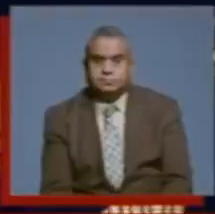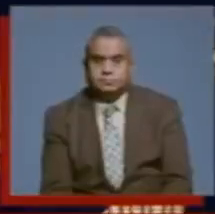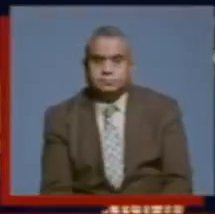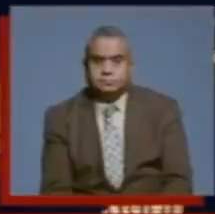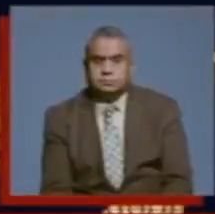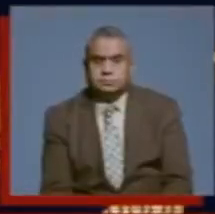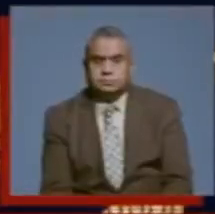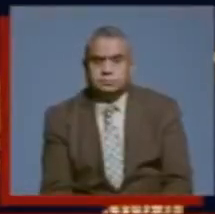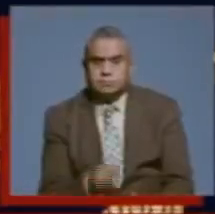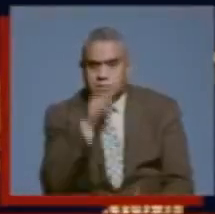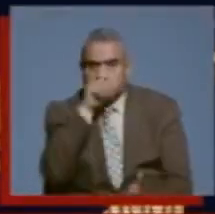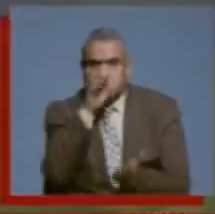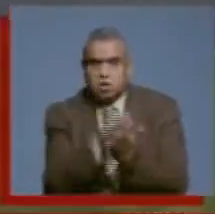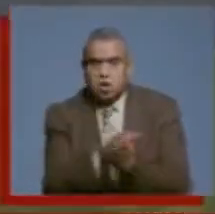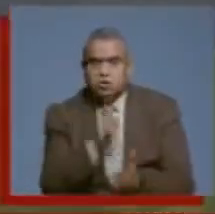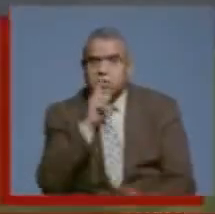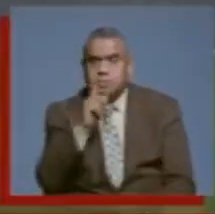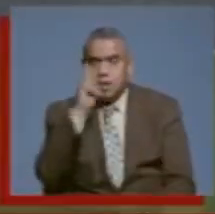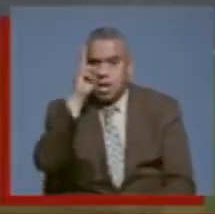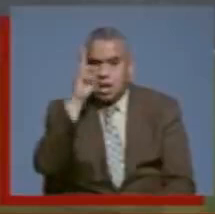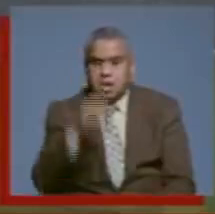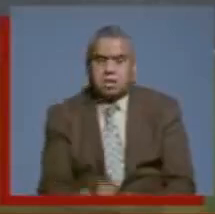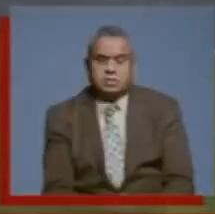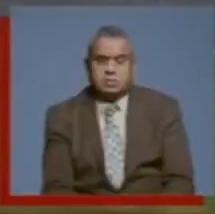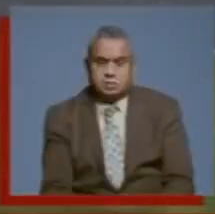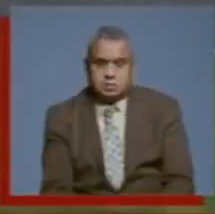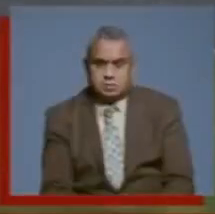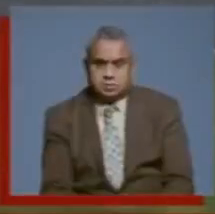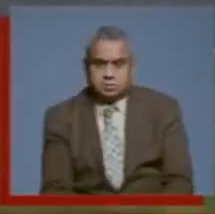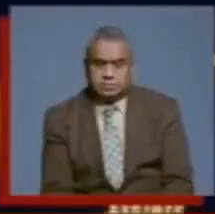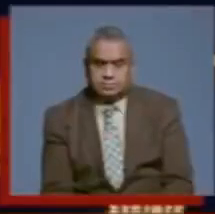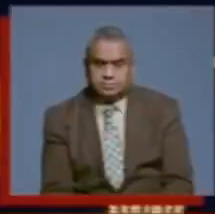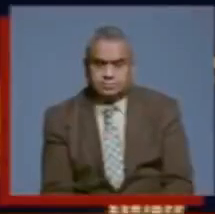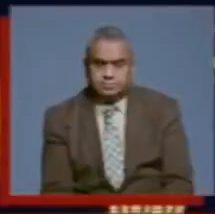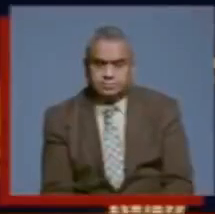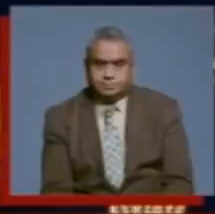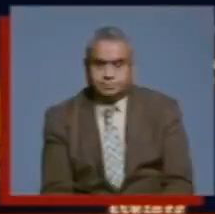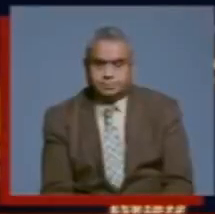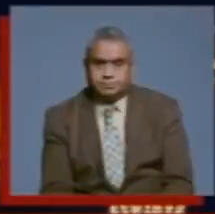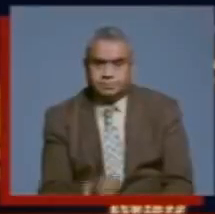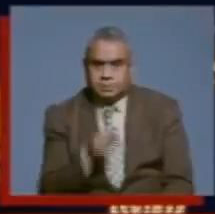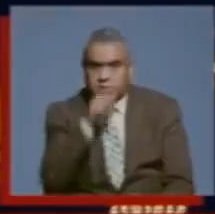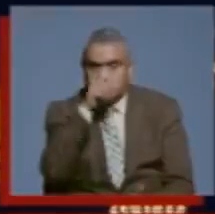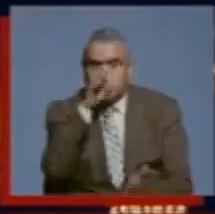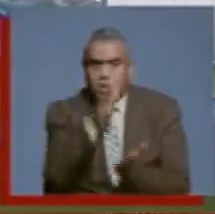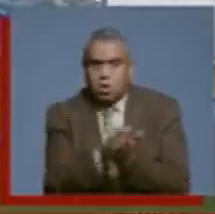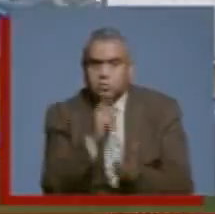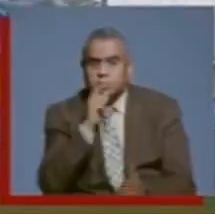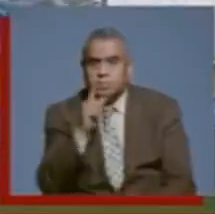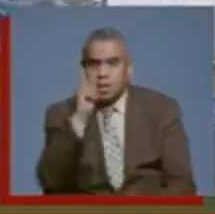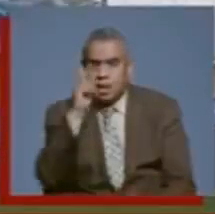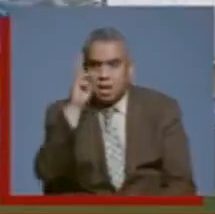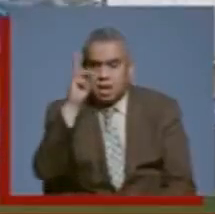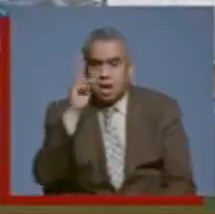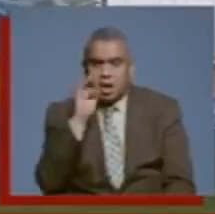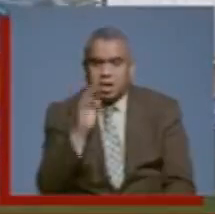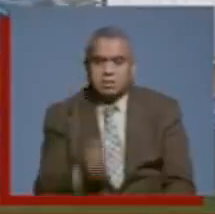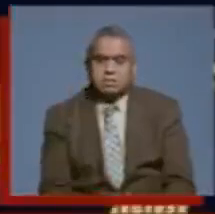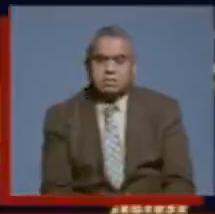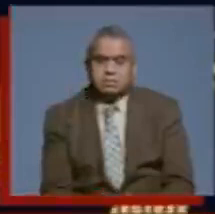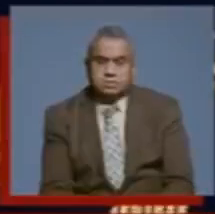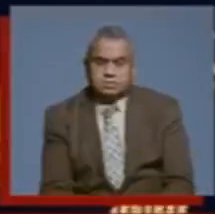أقسم بالله العظيم. أقسم بالله العظيم. أقسم بالله العظيم. أقسم بالله